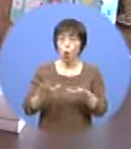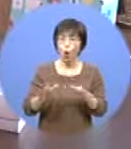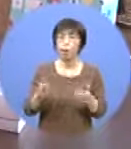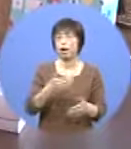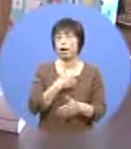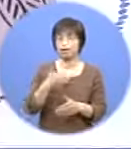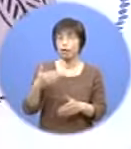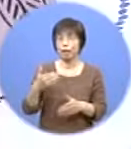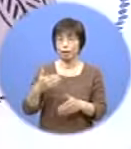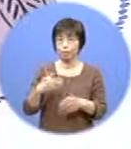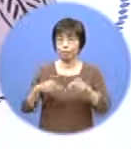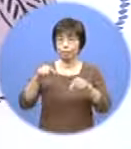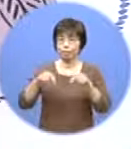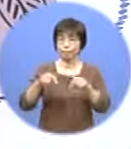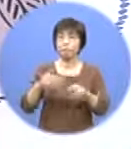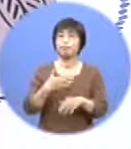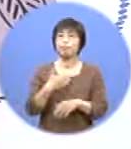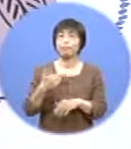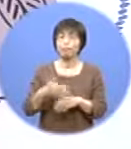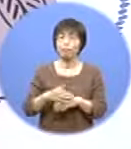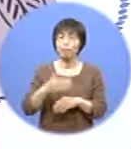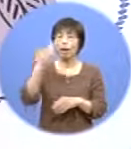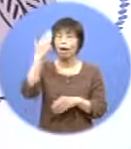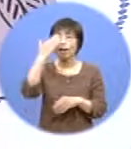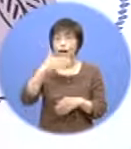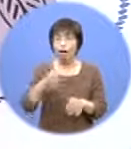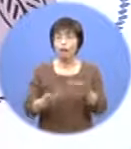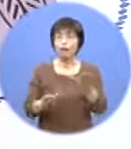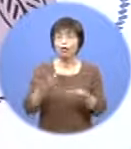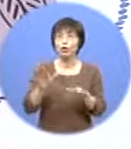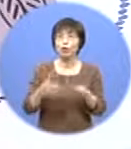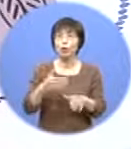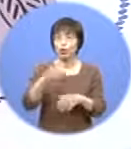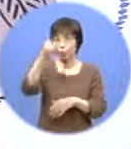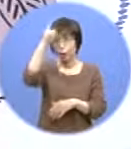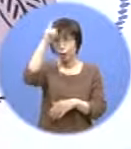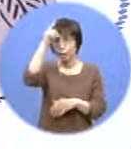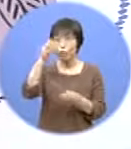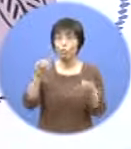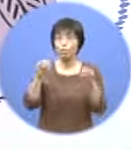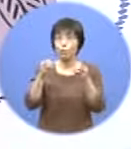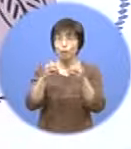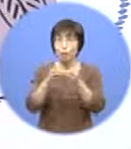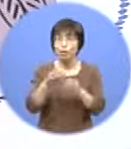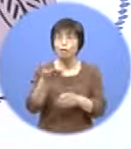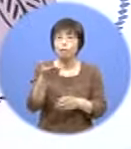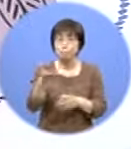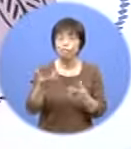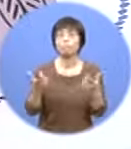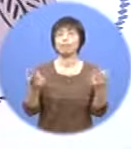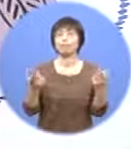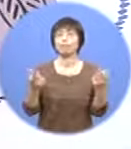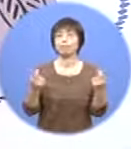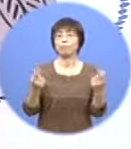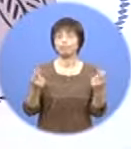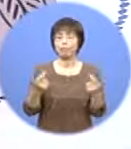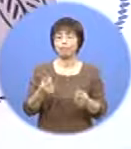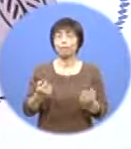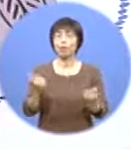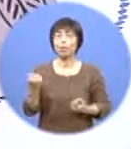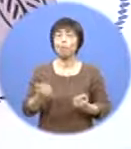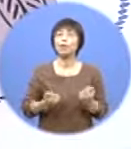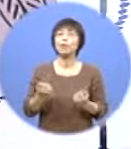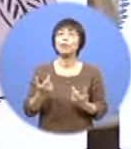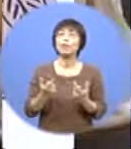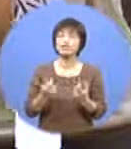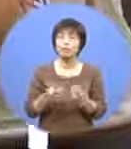になっております。はい、 この相撲ができる鶏もちゃんとついてるんですね。 そうなんです。 面白い、は